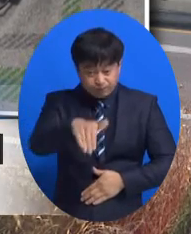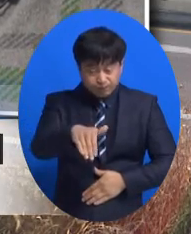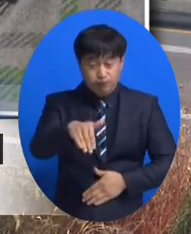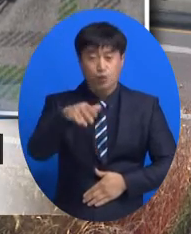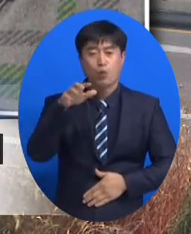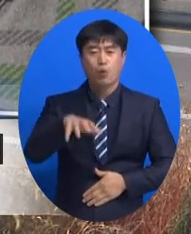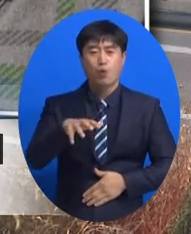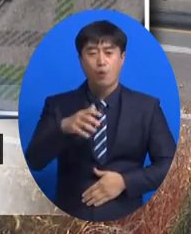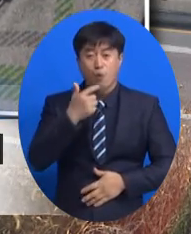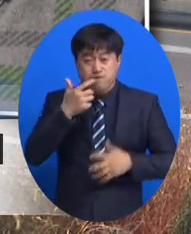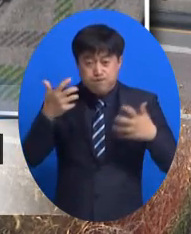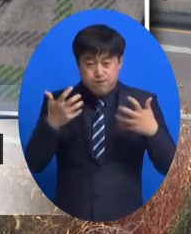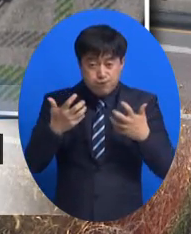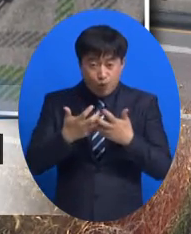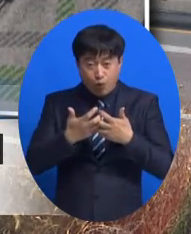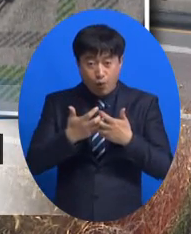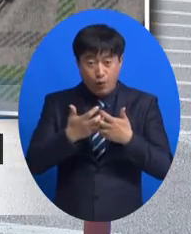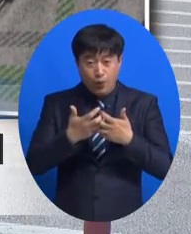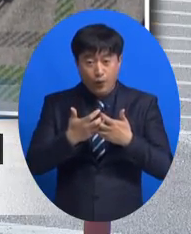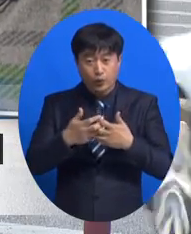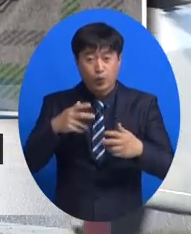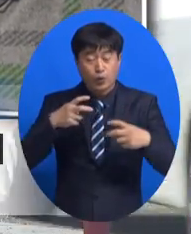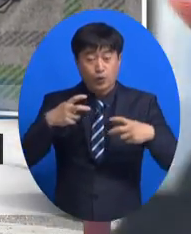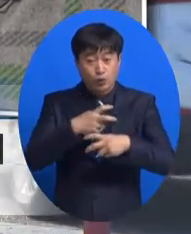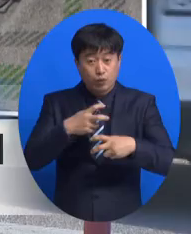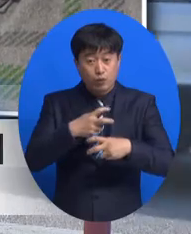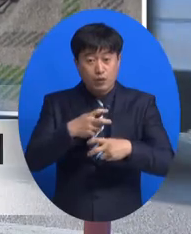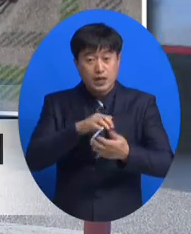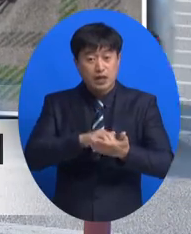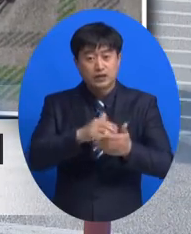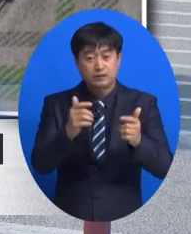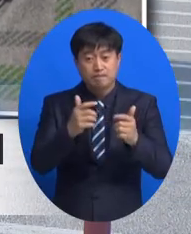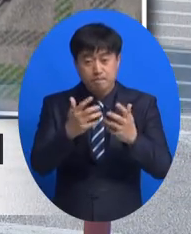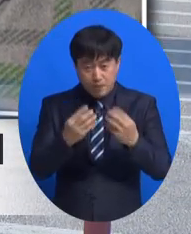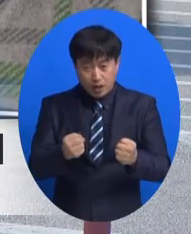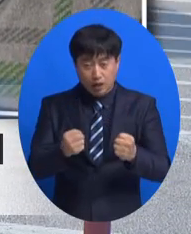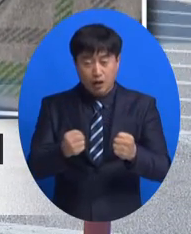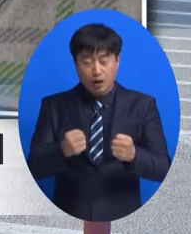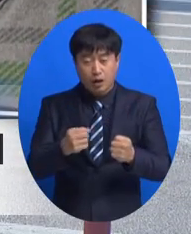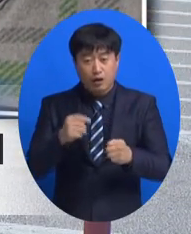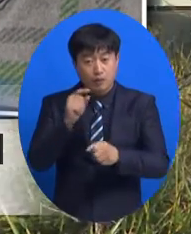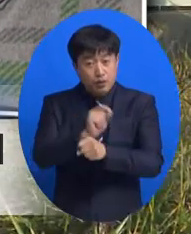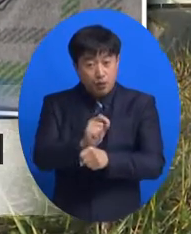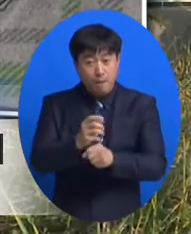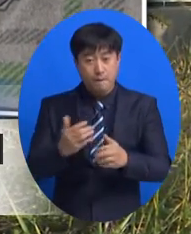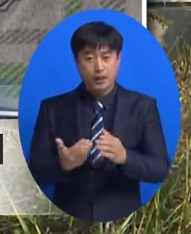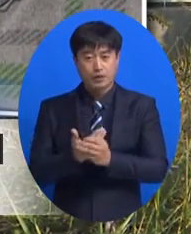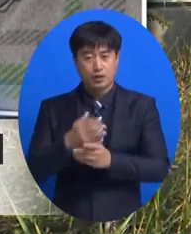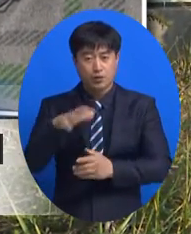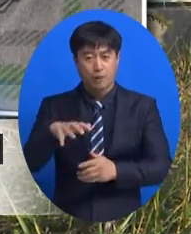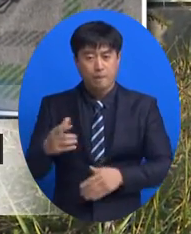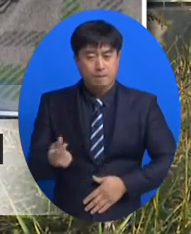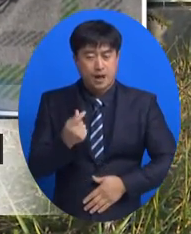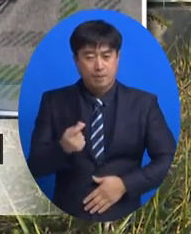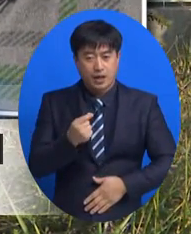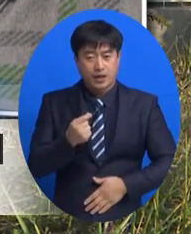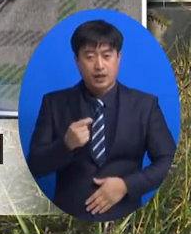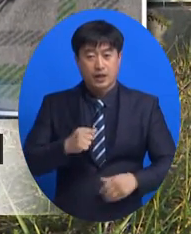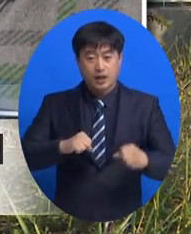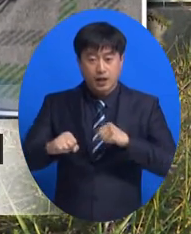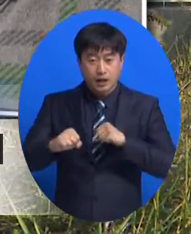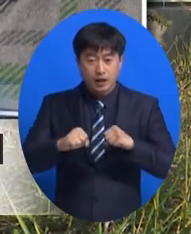국경사지라서 빙판이 되고 교통량이 많아서 민원이 발생되는 곳으로